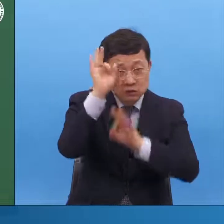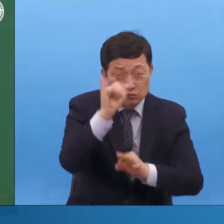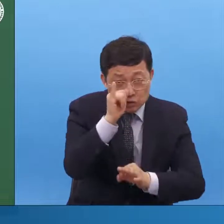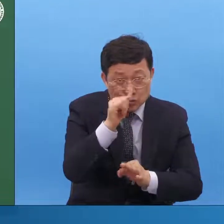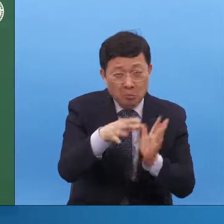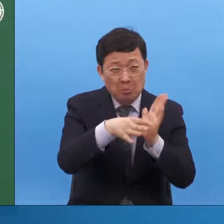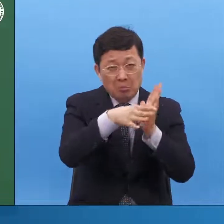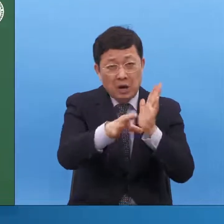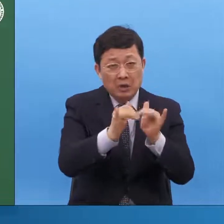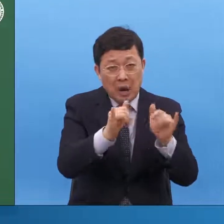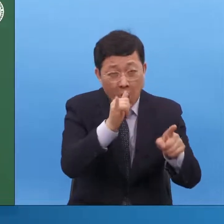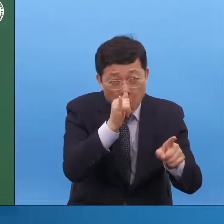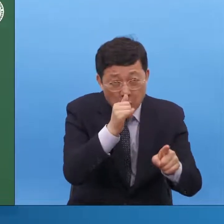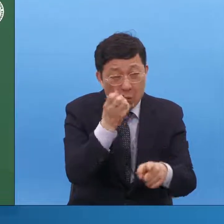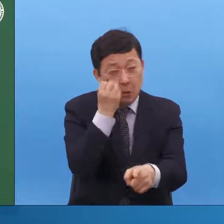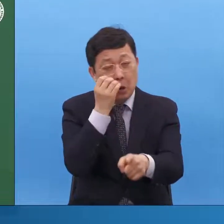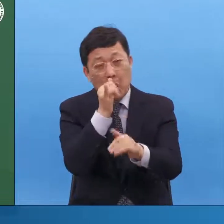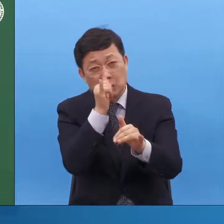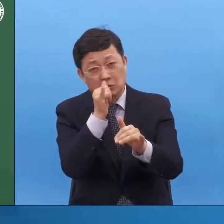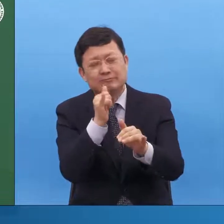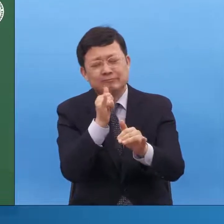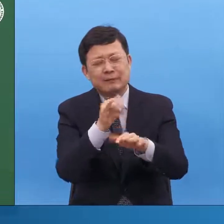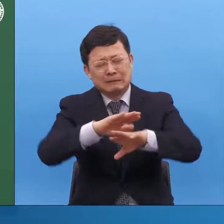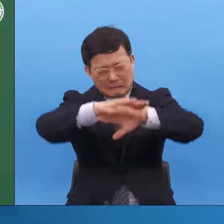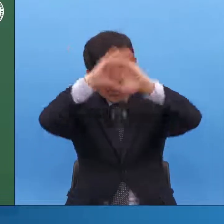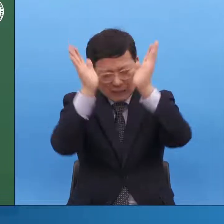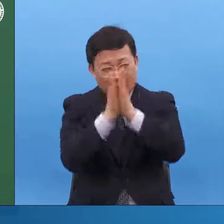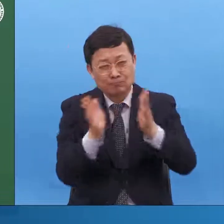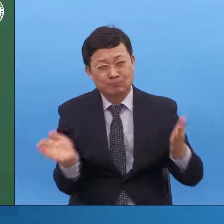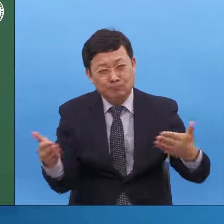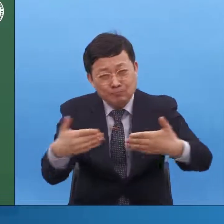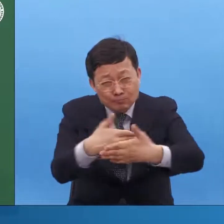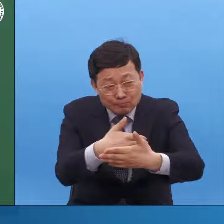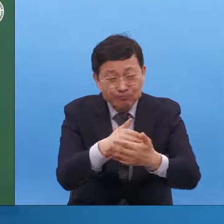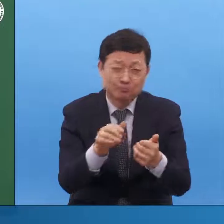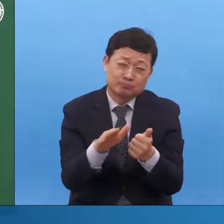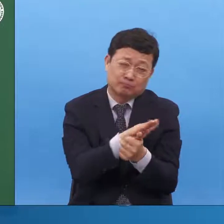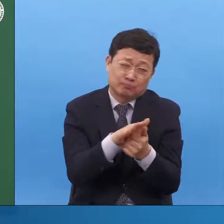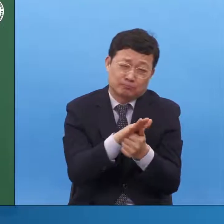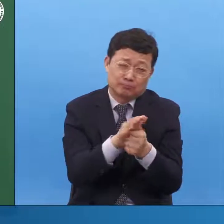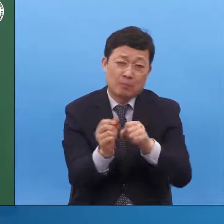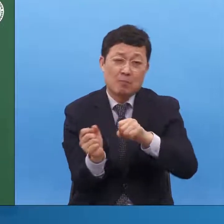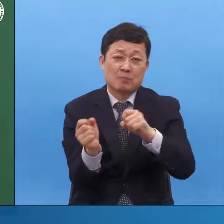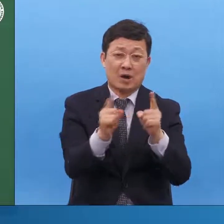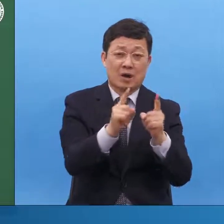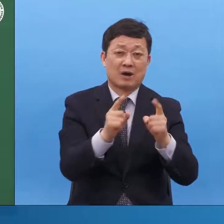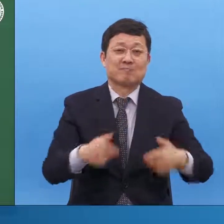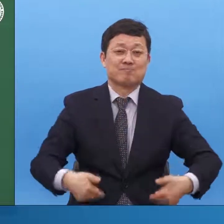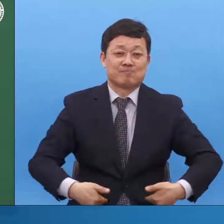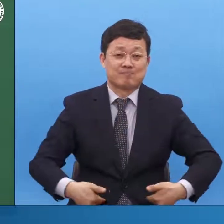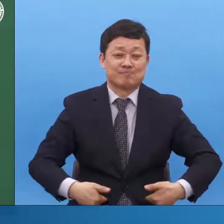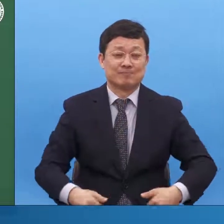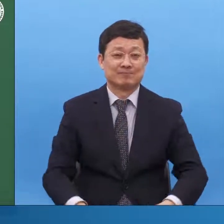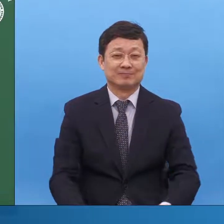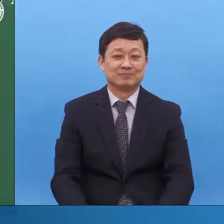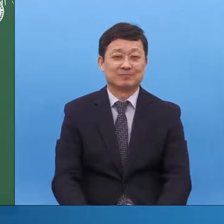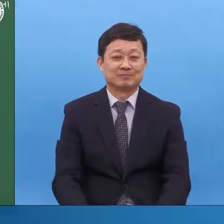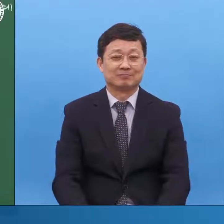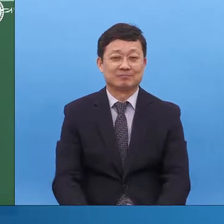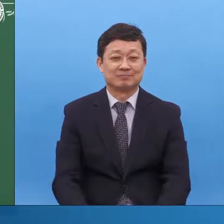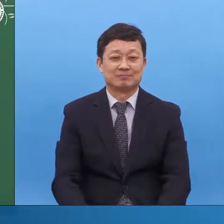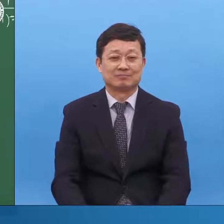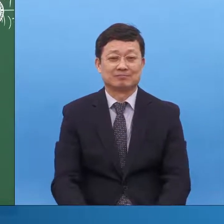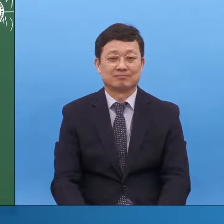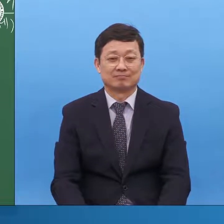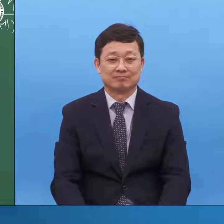있고 있습니다. 그 사람들 다 살려야 돼요. The reason is because time and again, church members, they will make mistakes. And there are people who are wrong, but you have to save